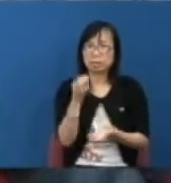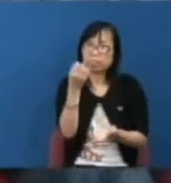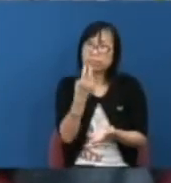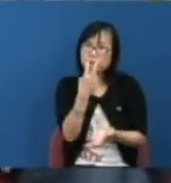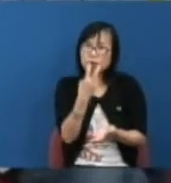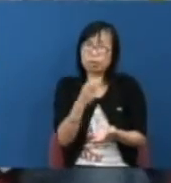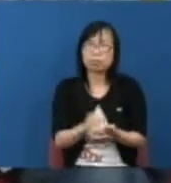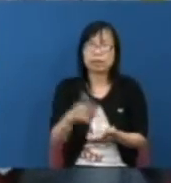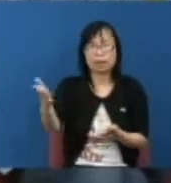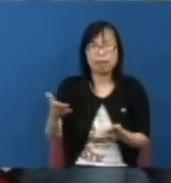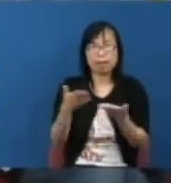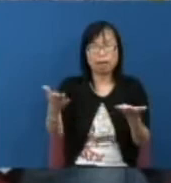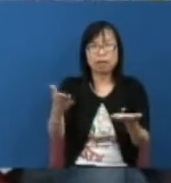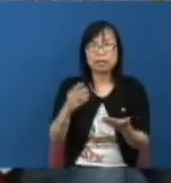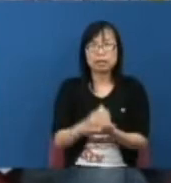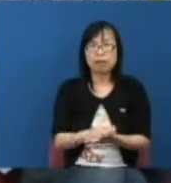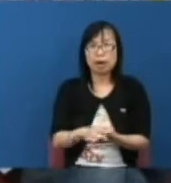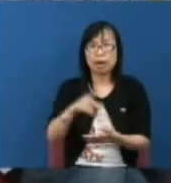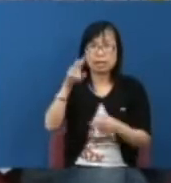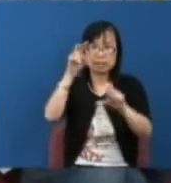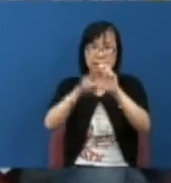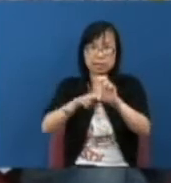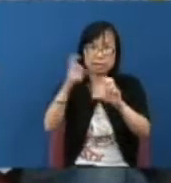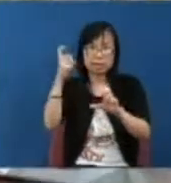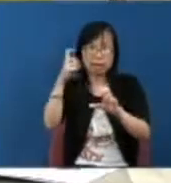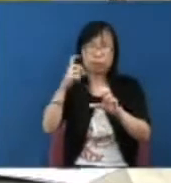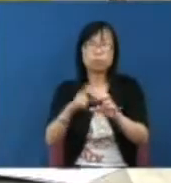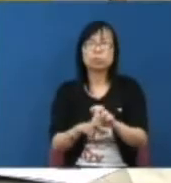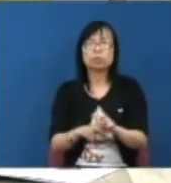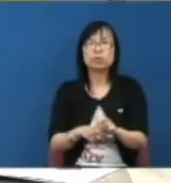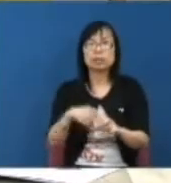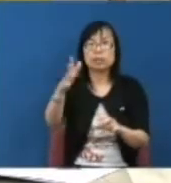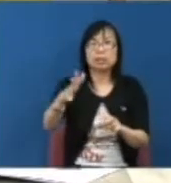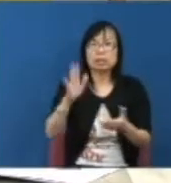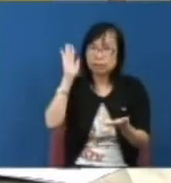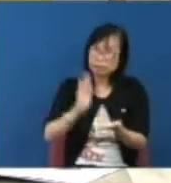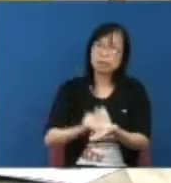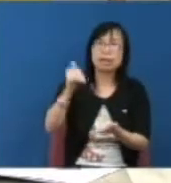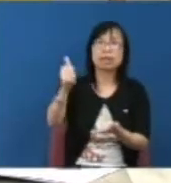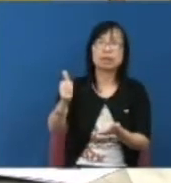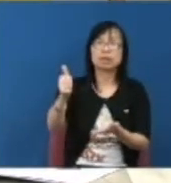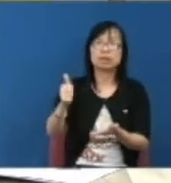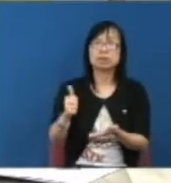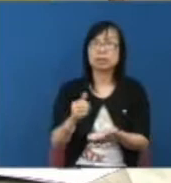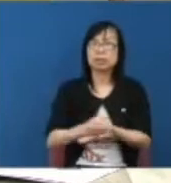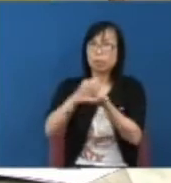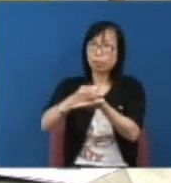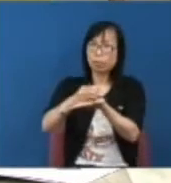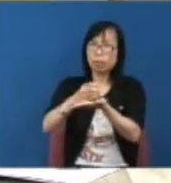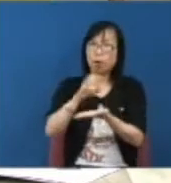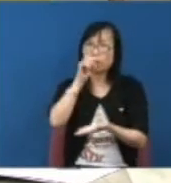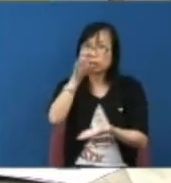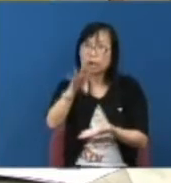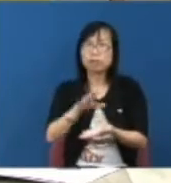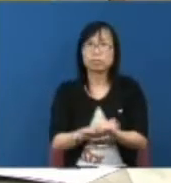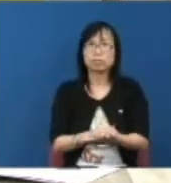其實大家記得咧，根本咧，我哋而家喺西九嗰度咧，阿 Norman Foster 贏嗰個獎咧， 其中一 佢講啦，佢就講係